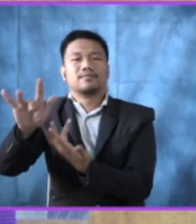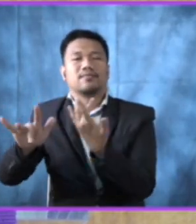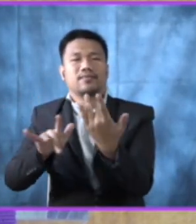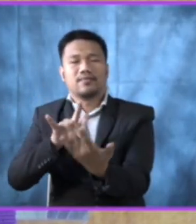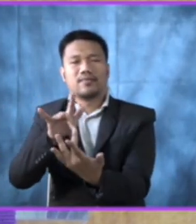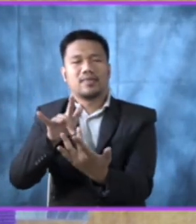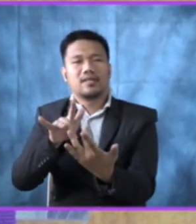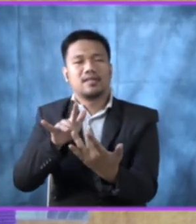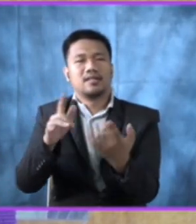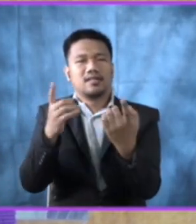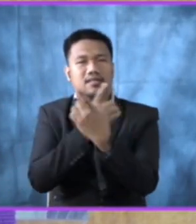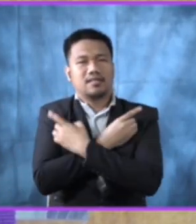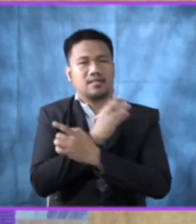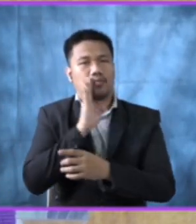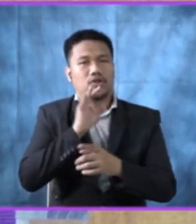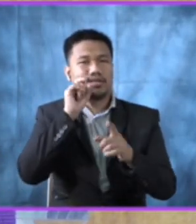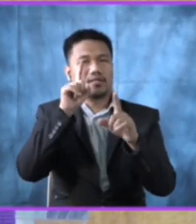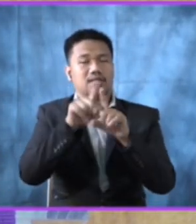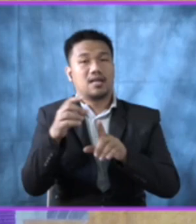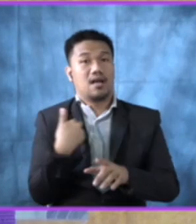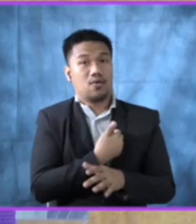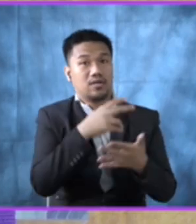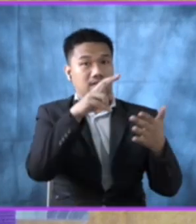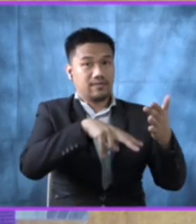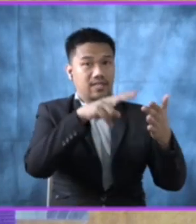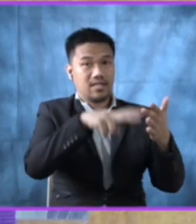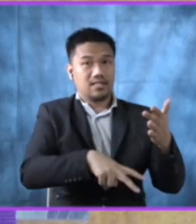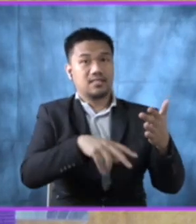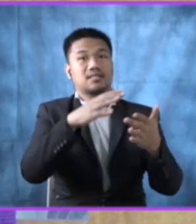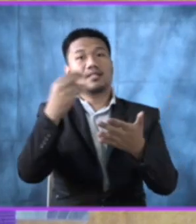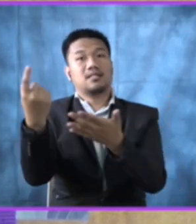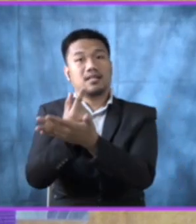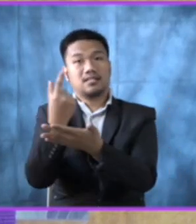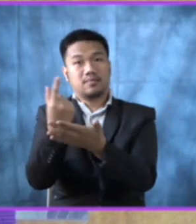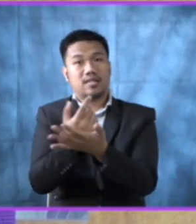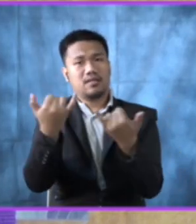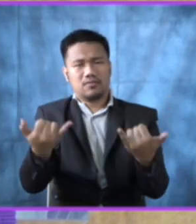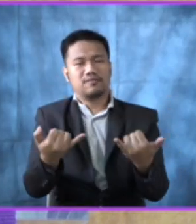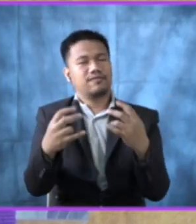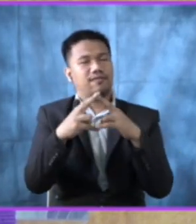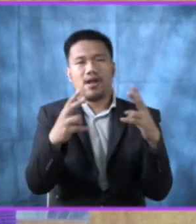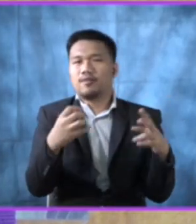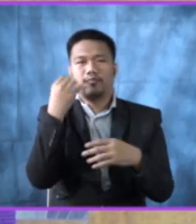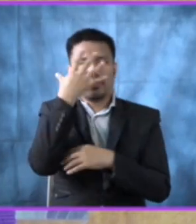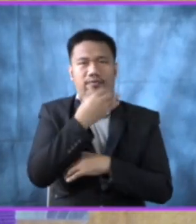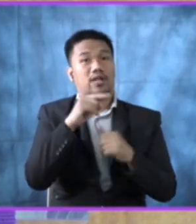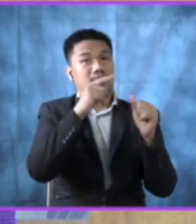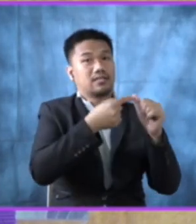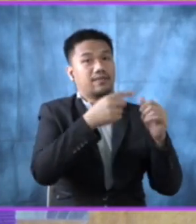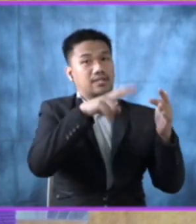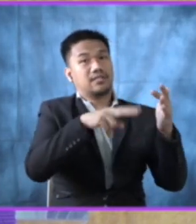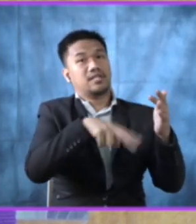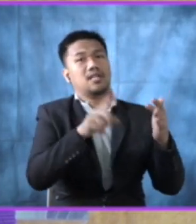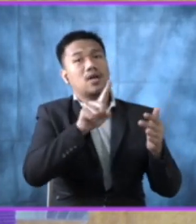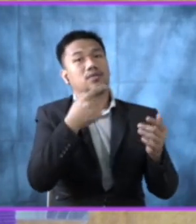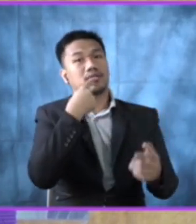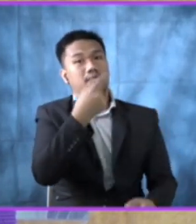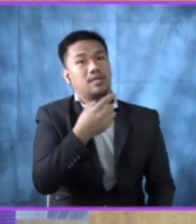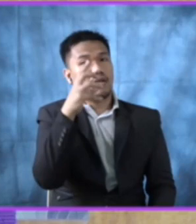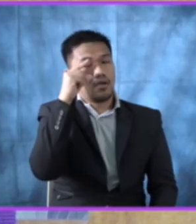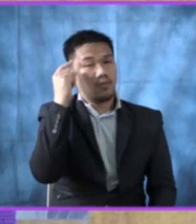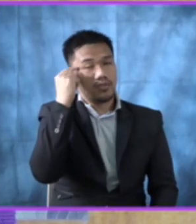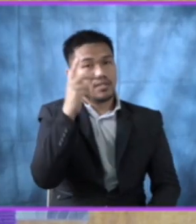Mga kapatid, napakaganda ng ating mga pagbasa ngayon. Unang pagbasa natin, ano ang sabi ni Moises sa mga